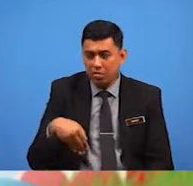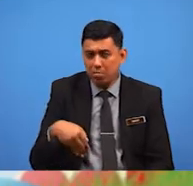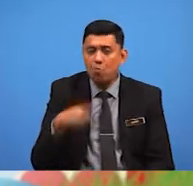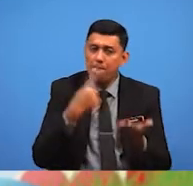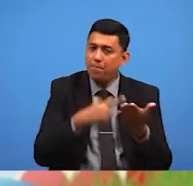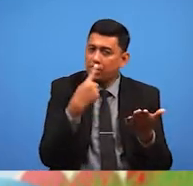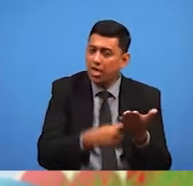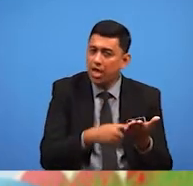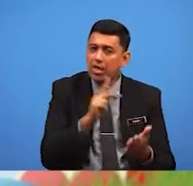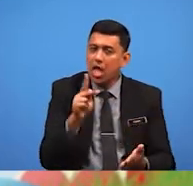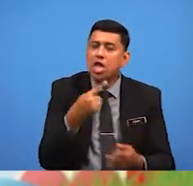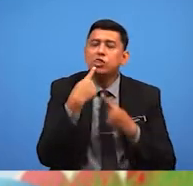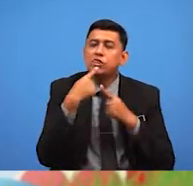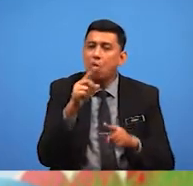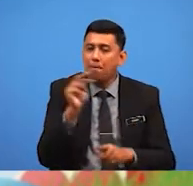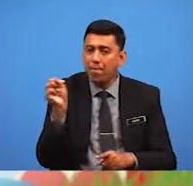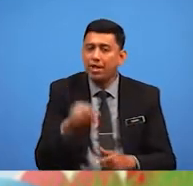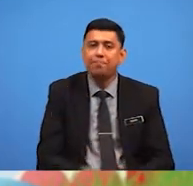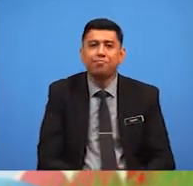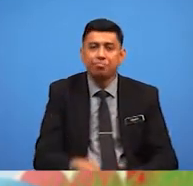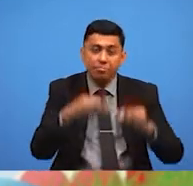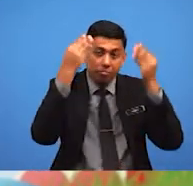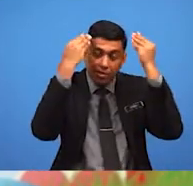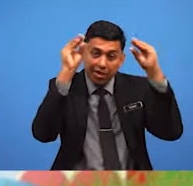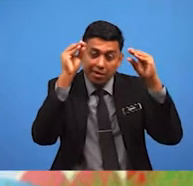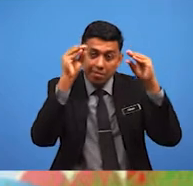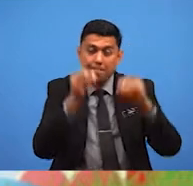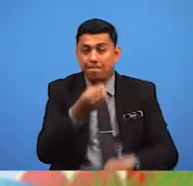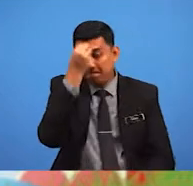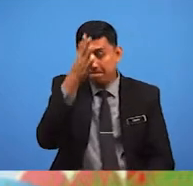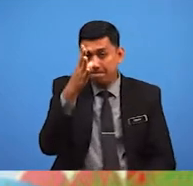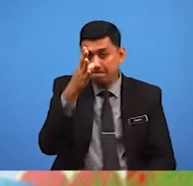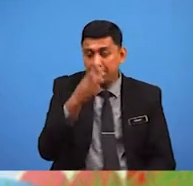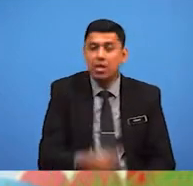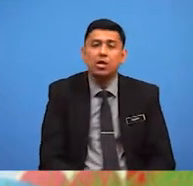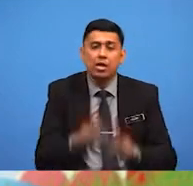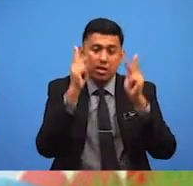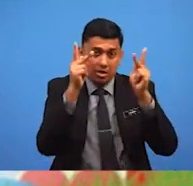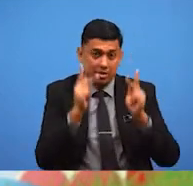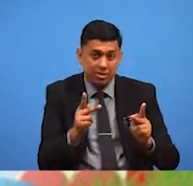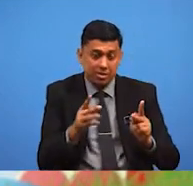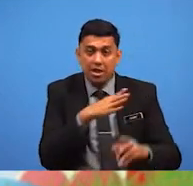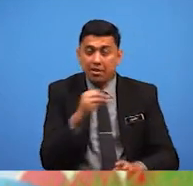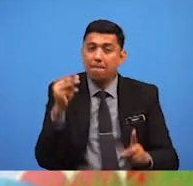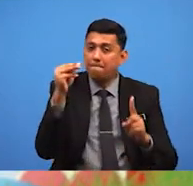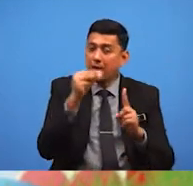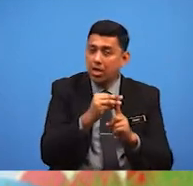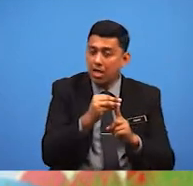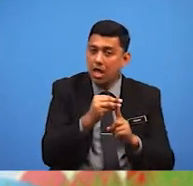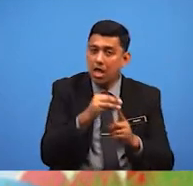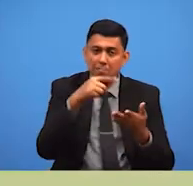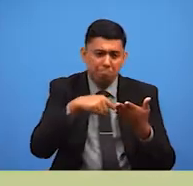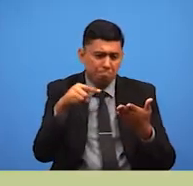Sebelum membincangkan jawapan, cikgu akan menerangkan kaedah dan pemarkahan